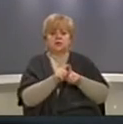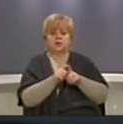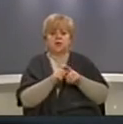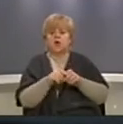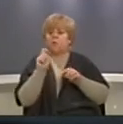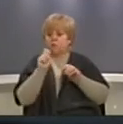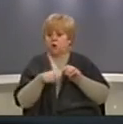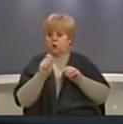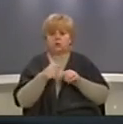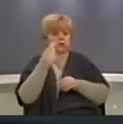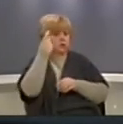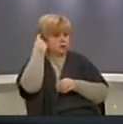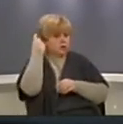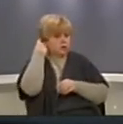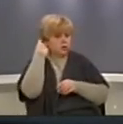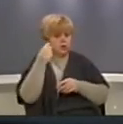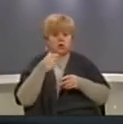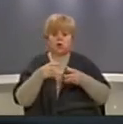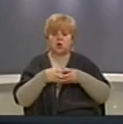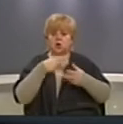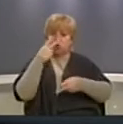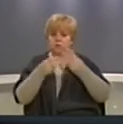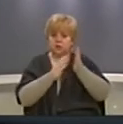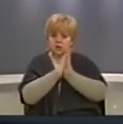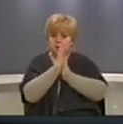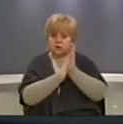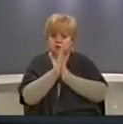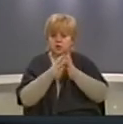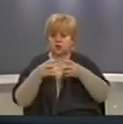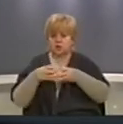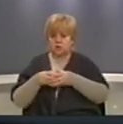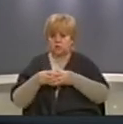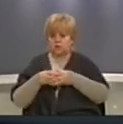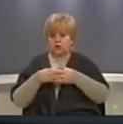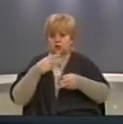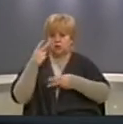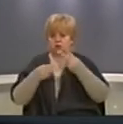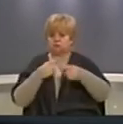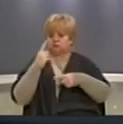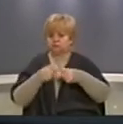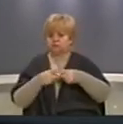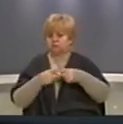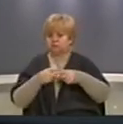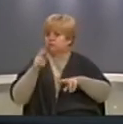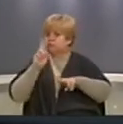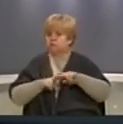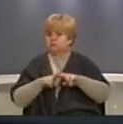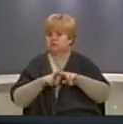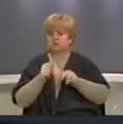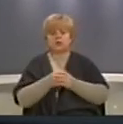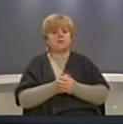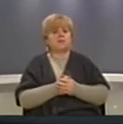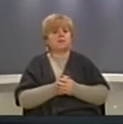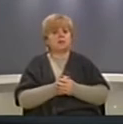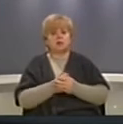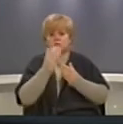mbikëqyrës, sekretaria ekzekutive, komisioni për kërkesa dhe komisioni për verifikim dhe vendosje. Me procedurat